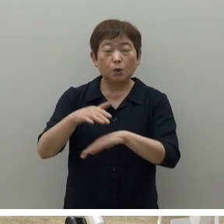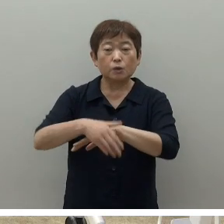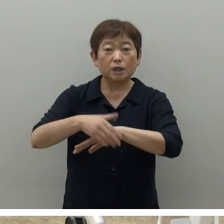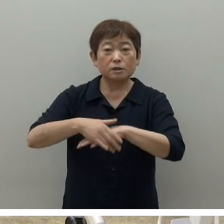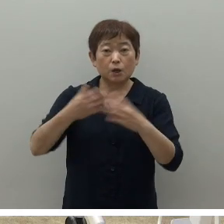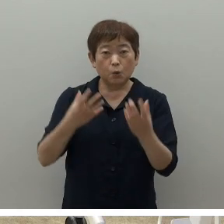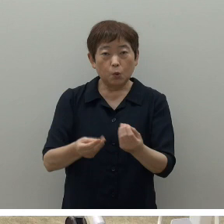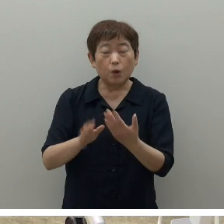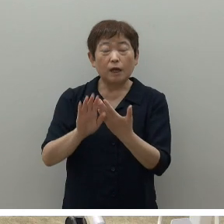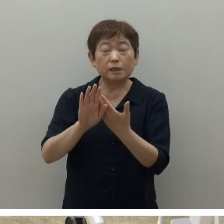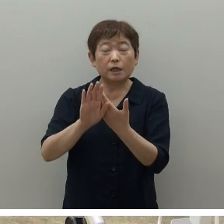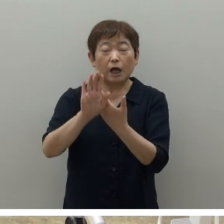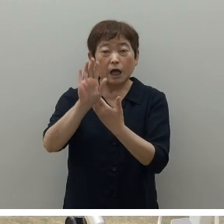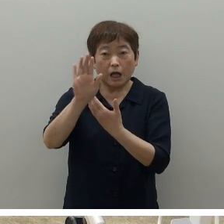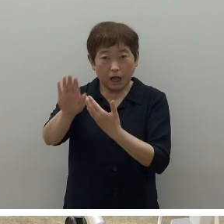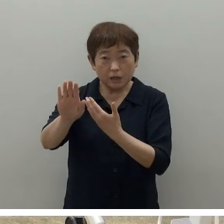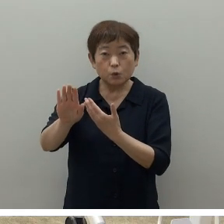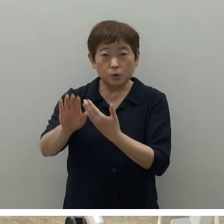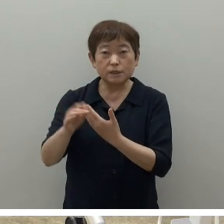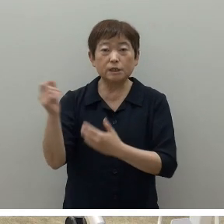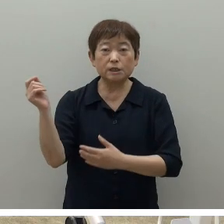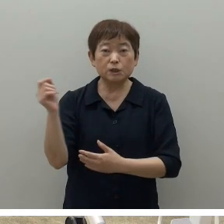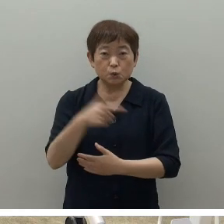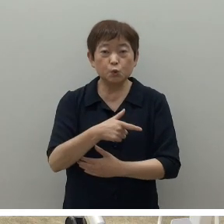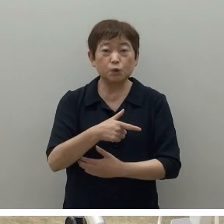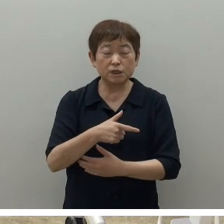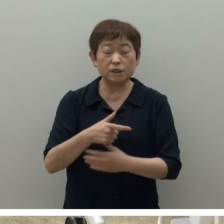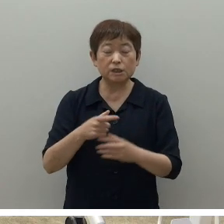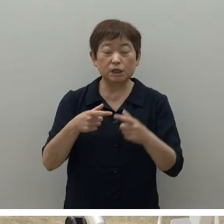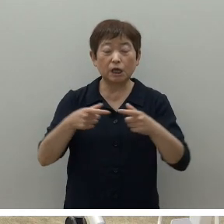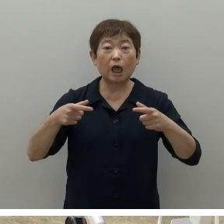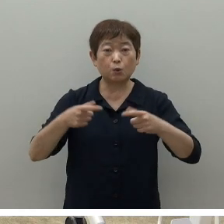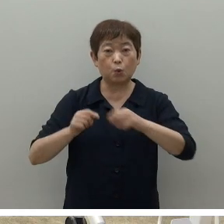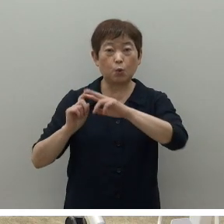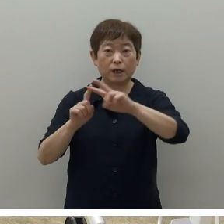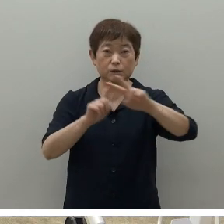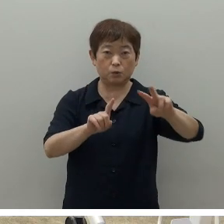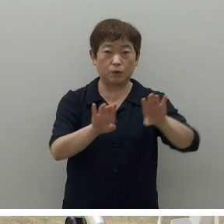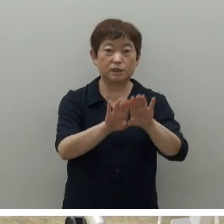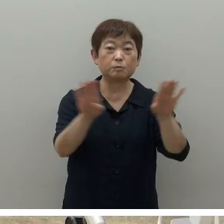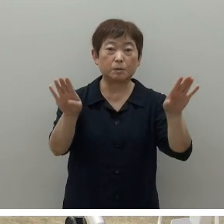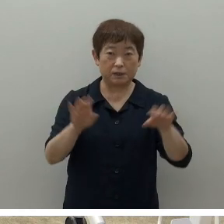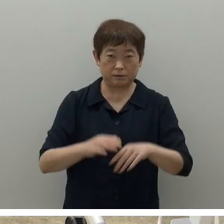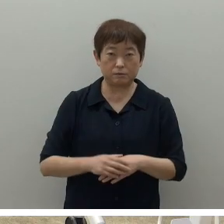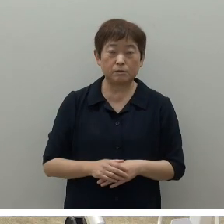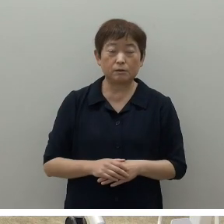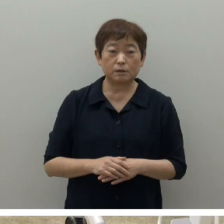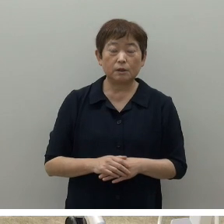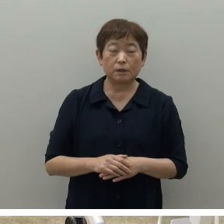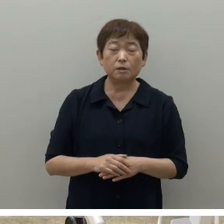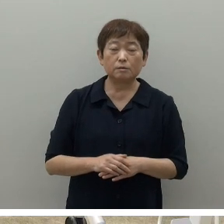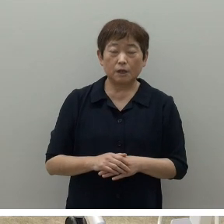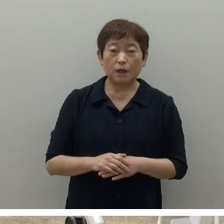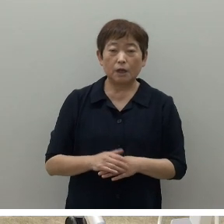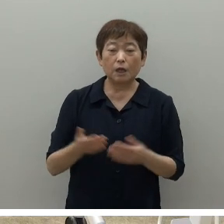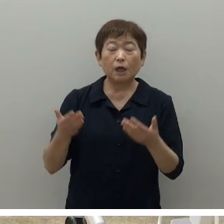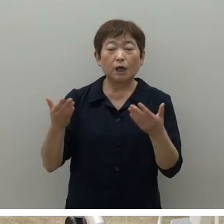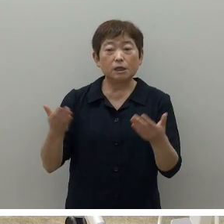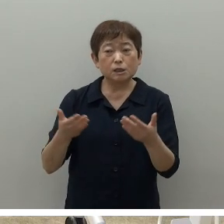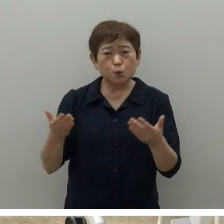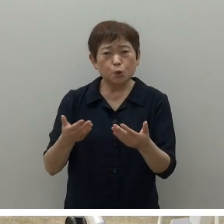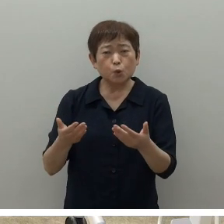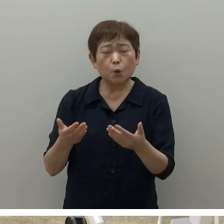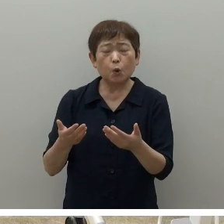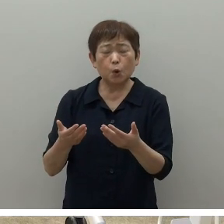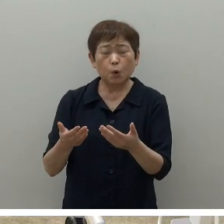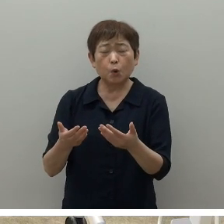随時接種券を発送させていただきます。今後につきましても職域接種も